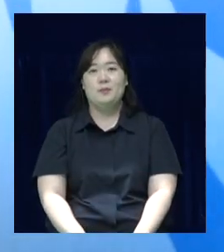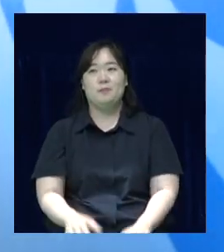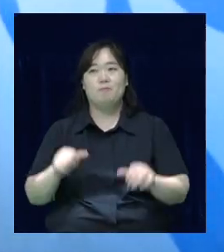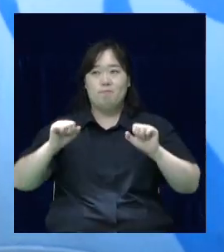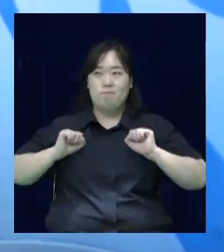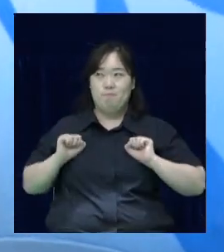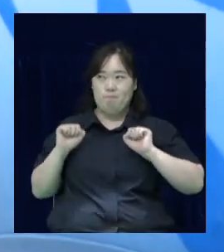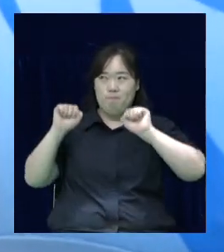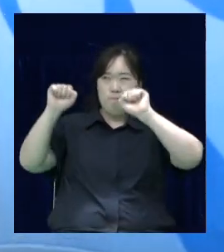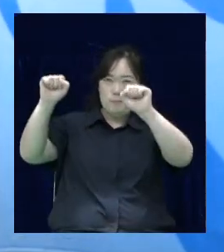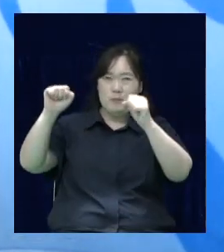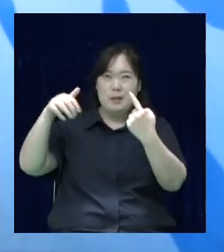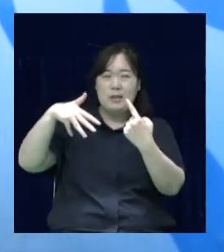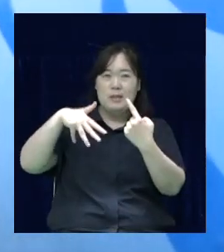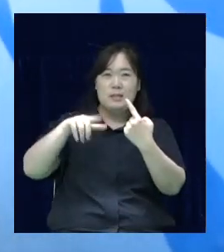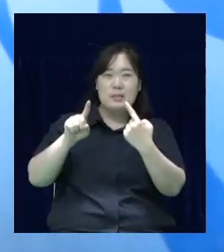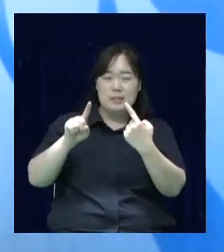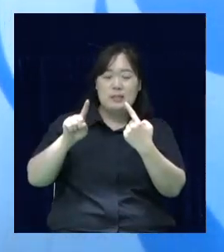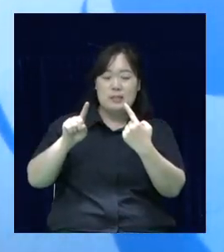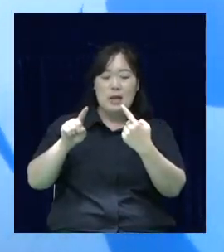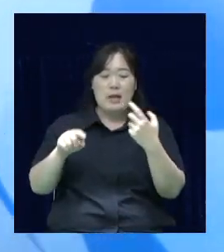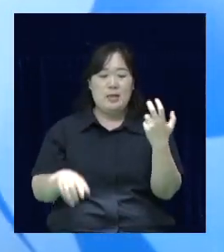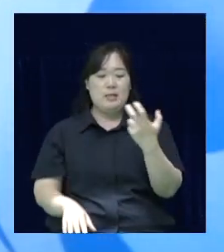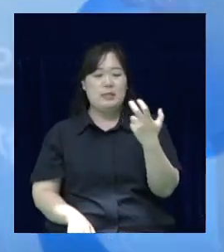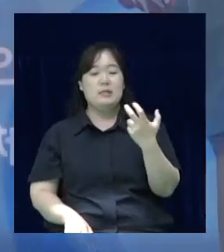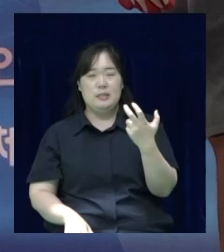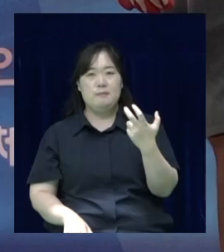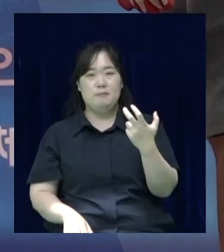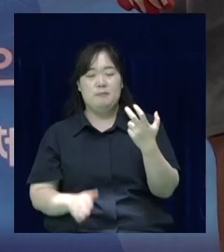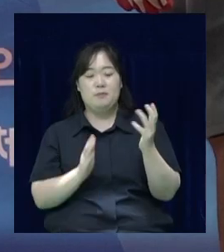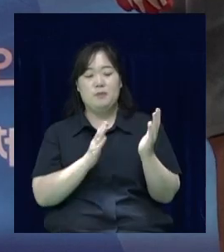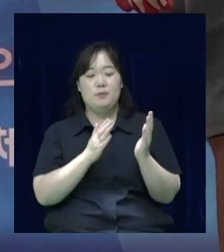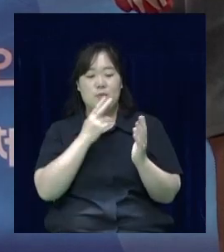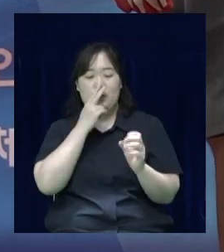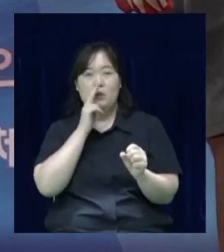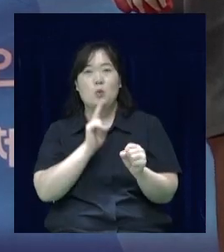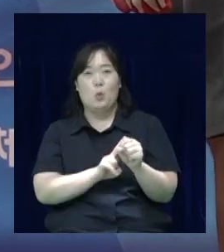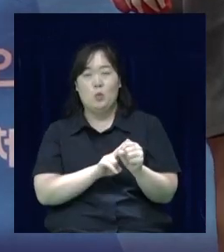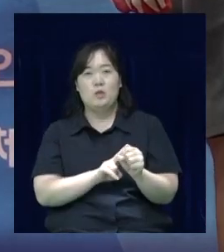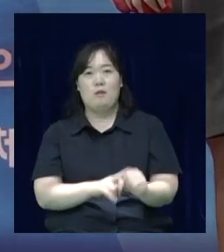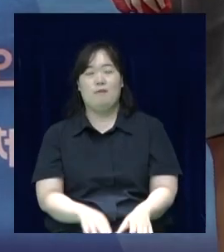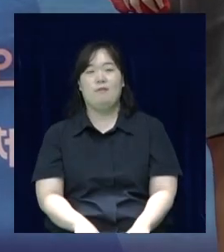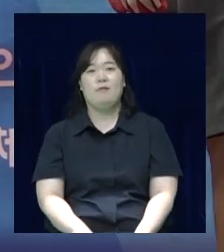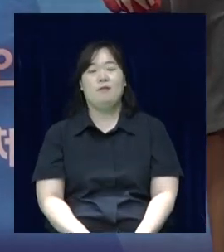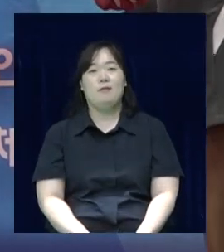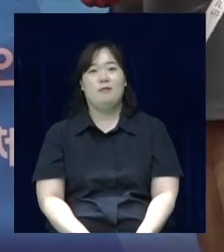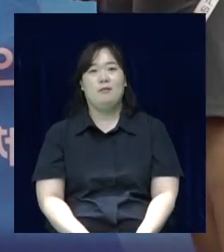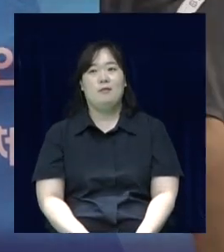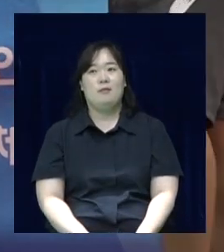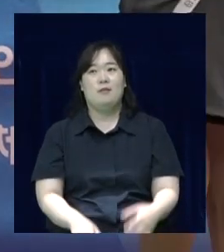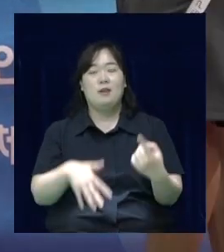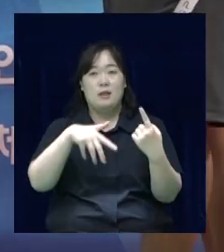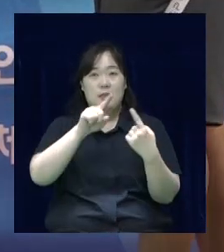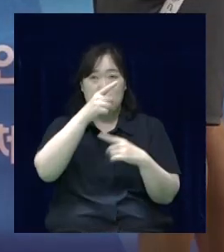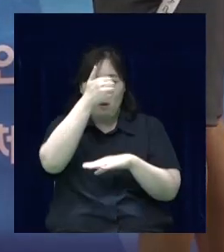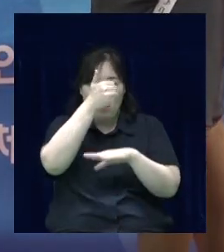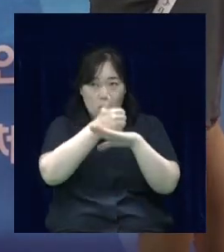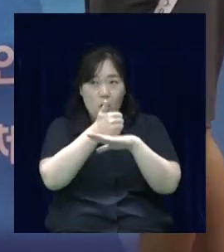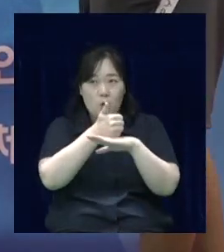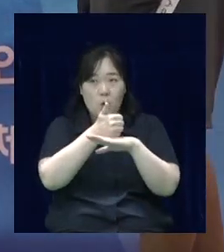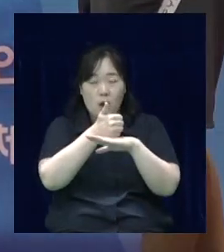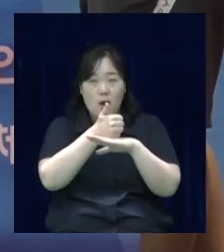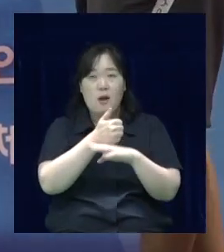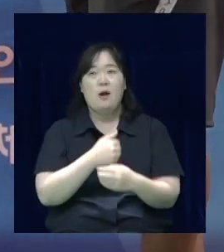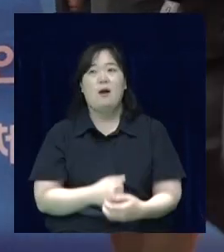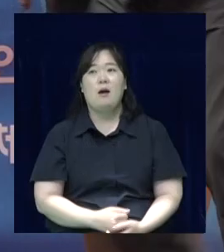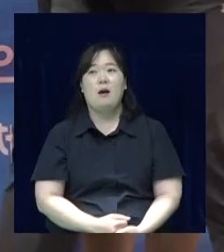웨이트리프팅 1차 시도 70kg을 준비하고 있습니다. 빠르게 이어가고요. 네. 1차 시도 판정 살펴보도록